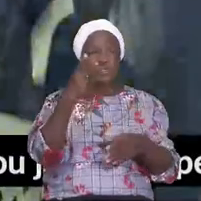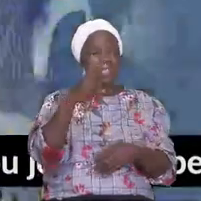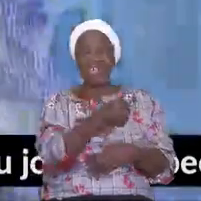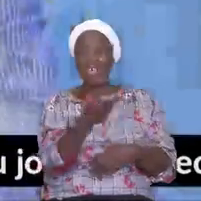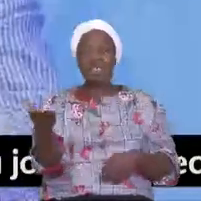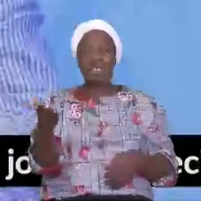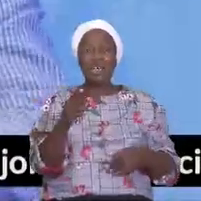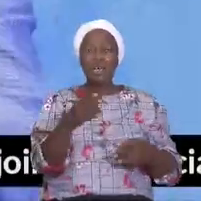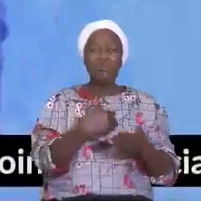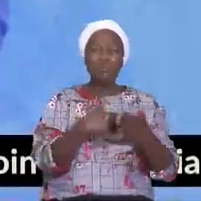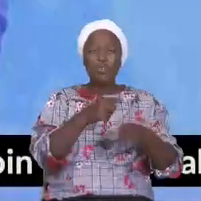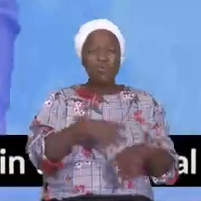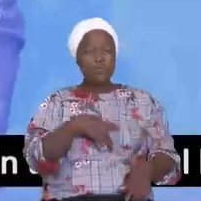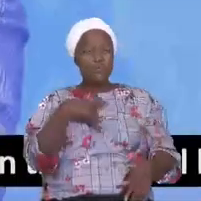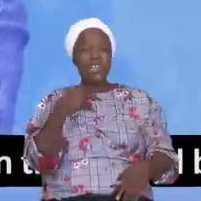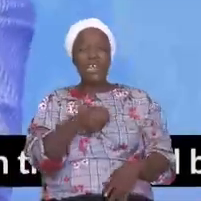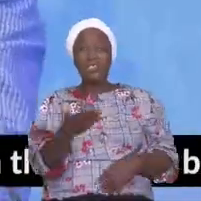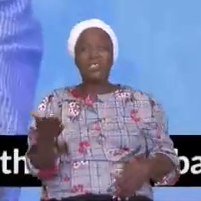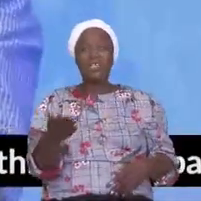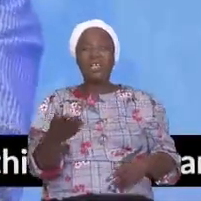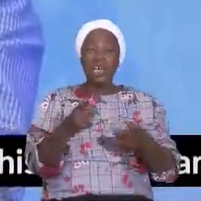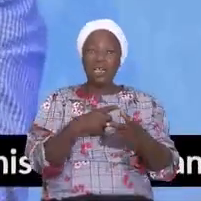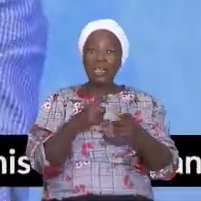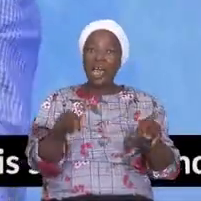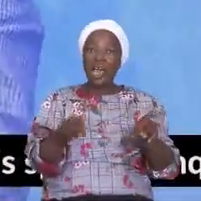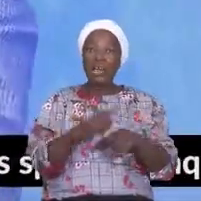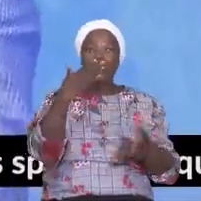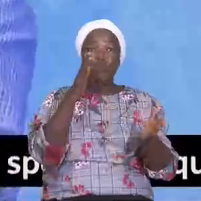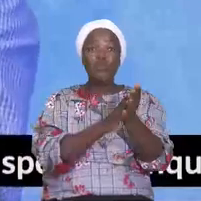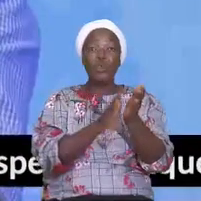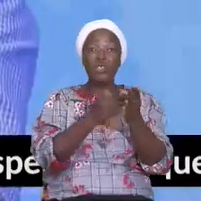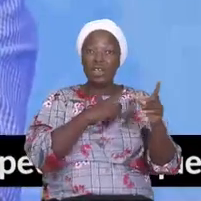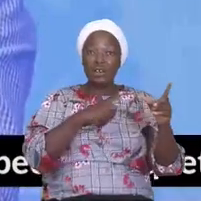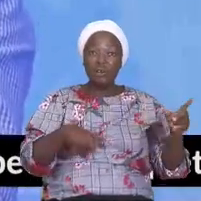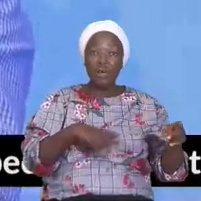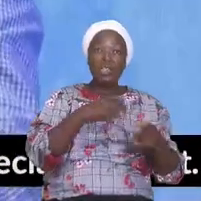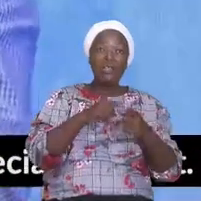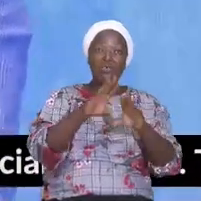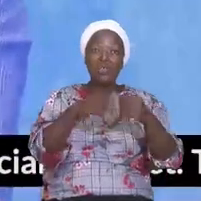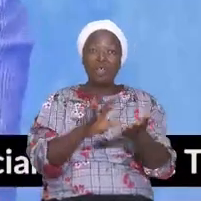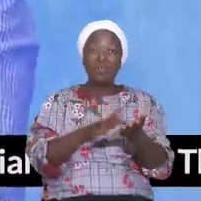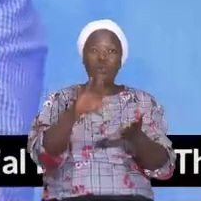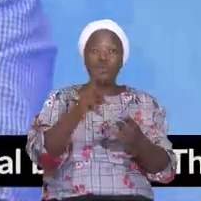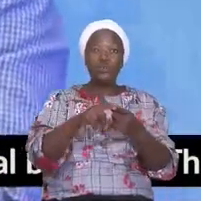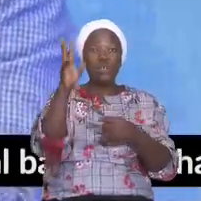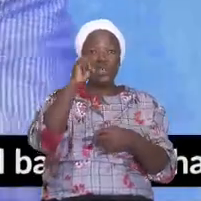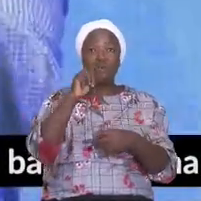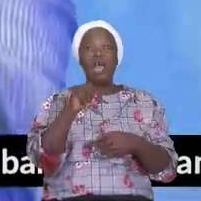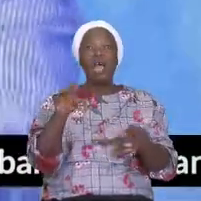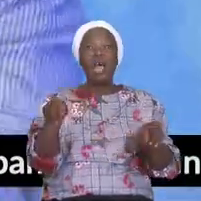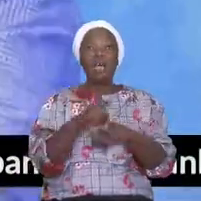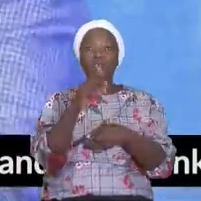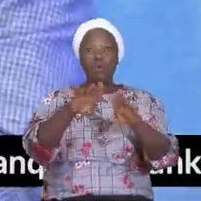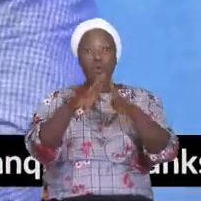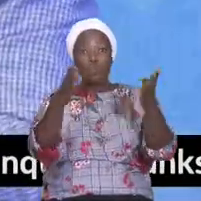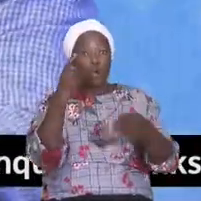Alors, tu dois louer le Seigneur, même avant de voir quoi que ce soit, avant de sentir quoi que ce soit. Et comme tu loues